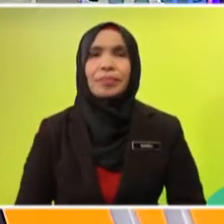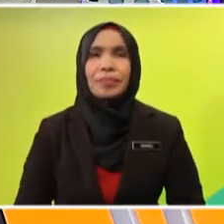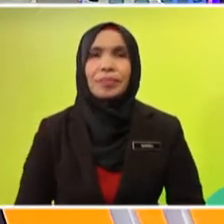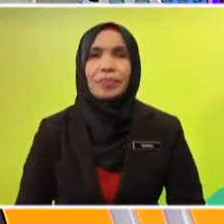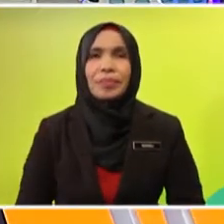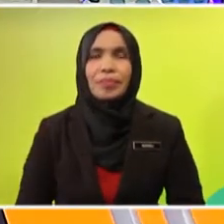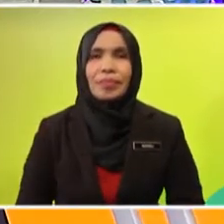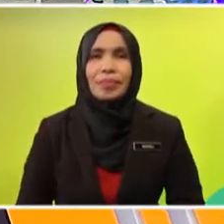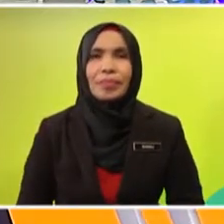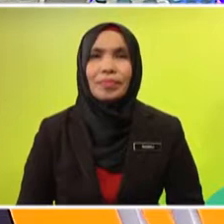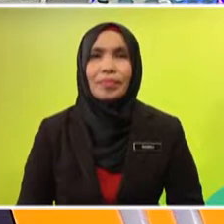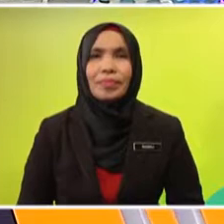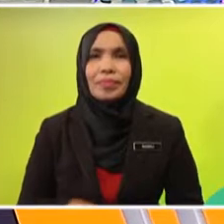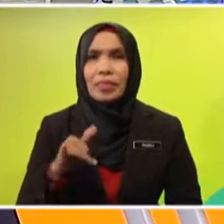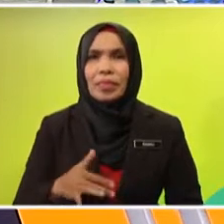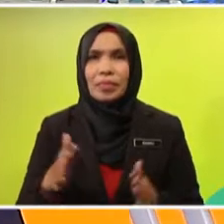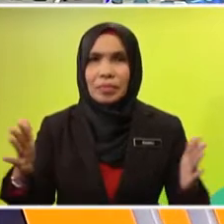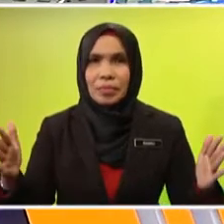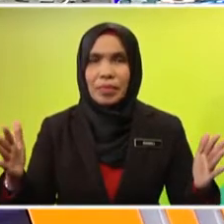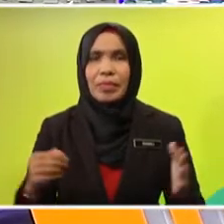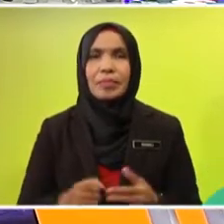Bulat R1 kiri